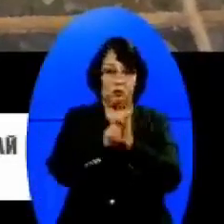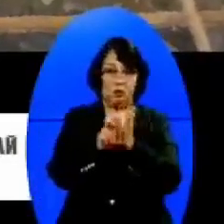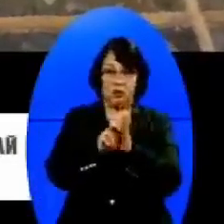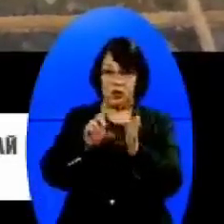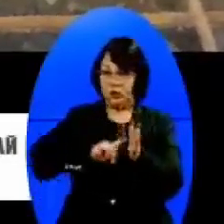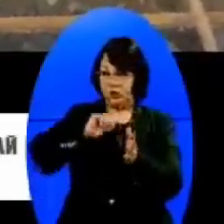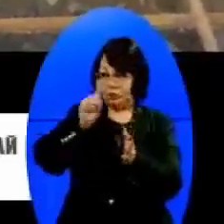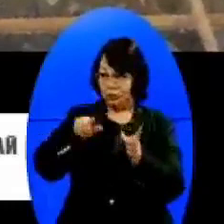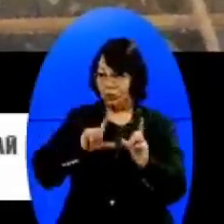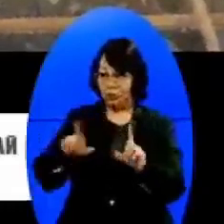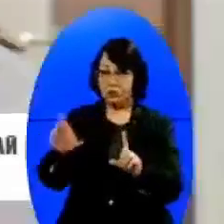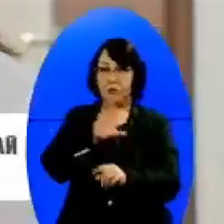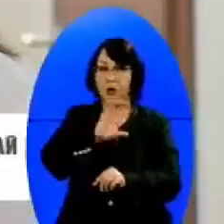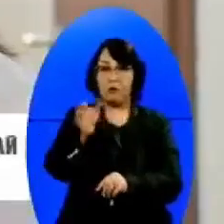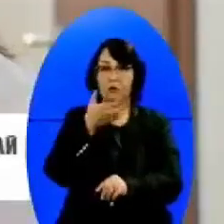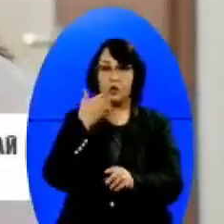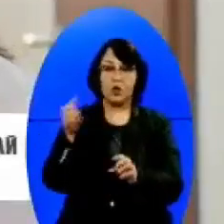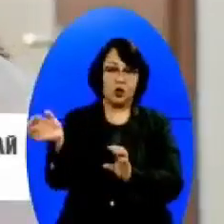байна.